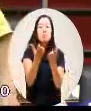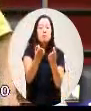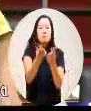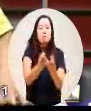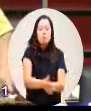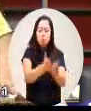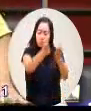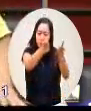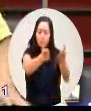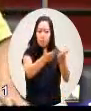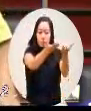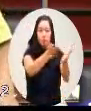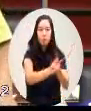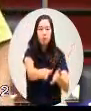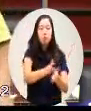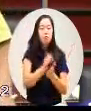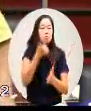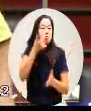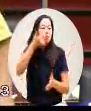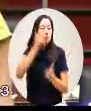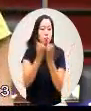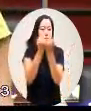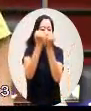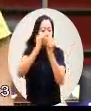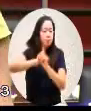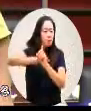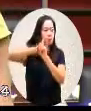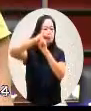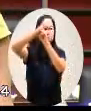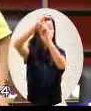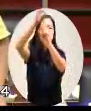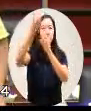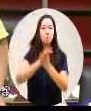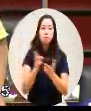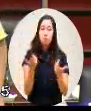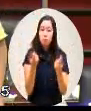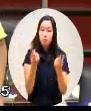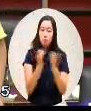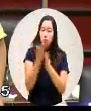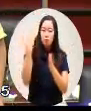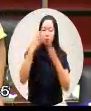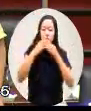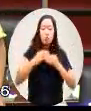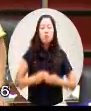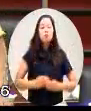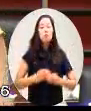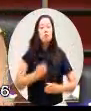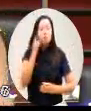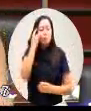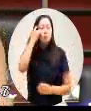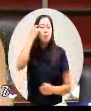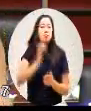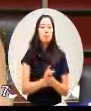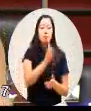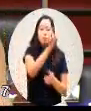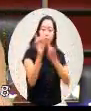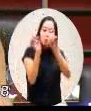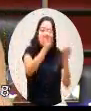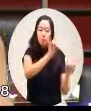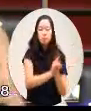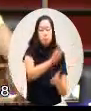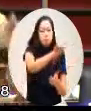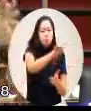啦。老师是做成功，他在过去儒家有在教教导，一日为师，终身为